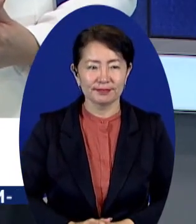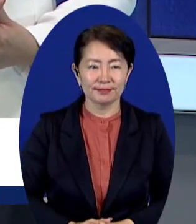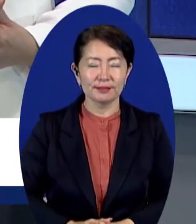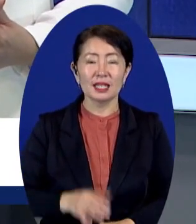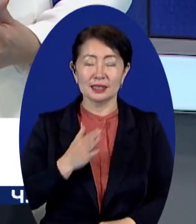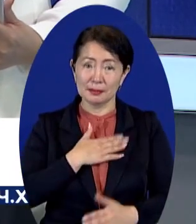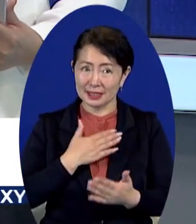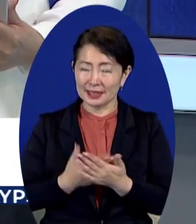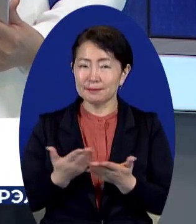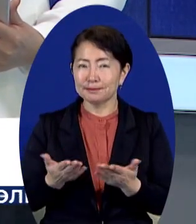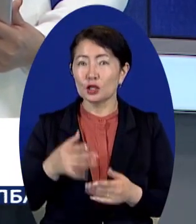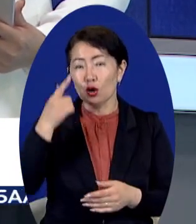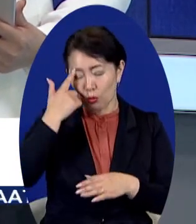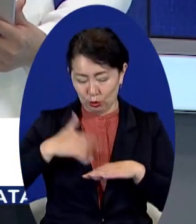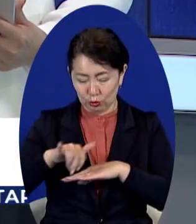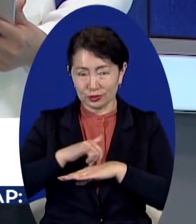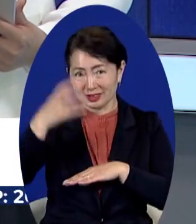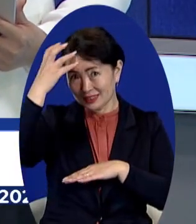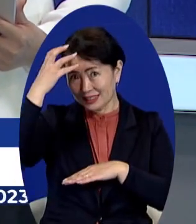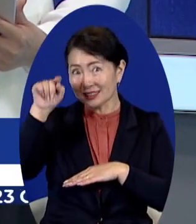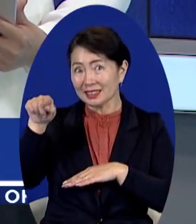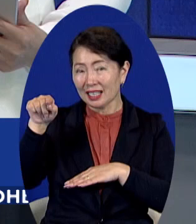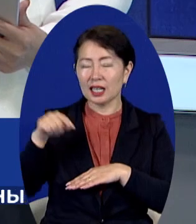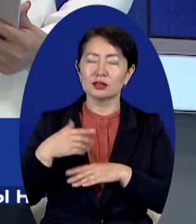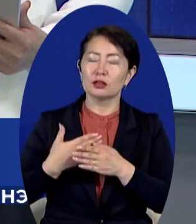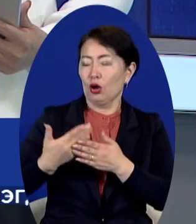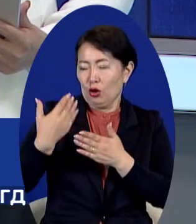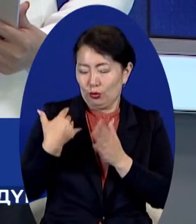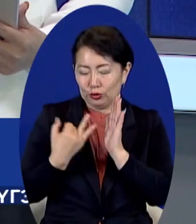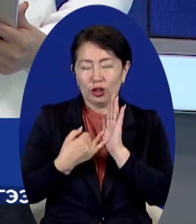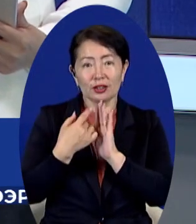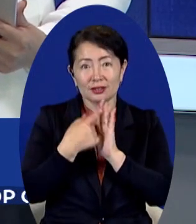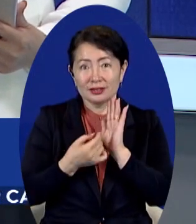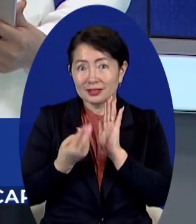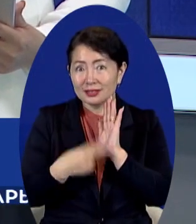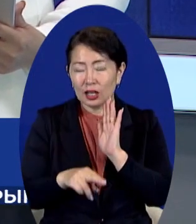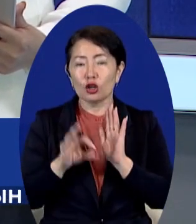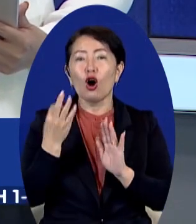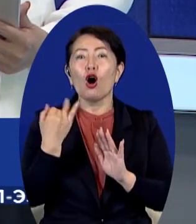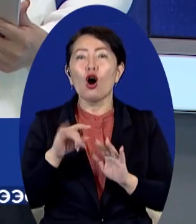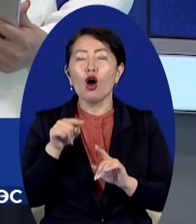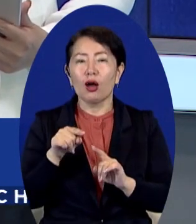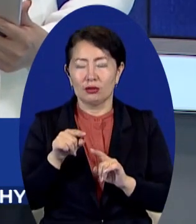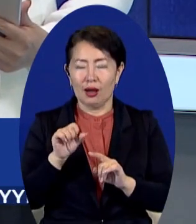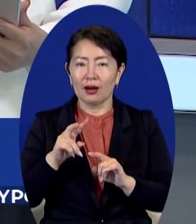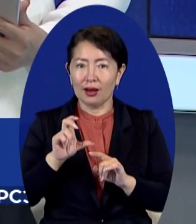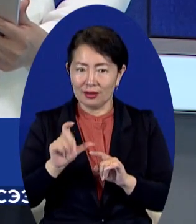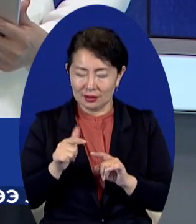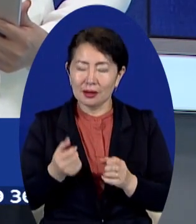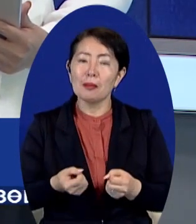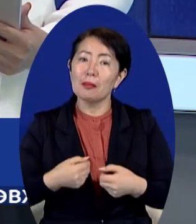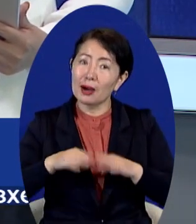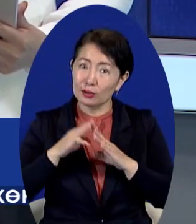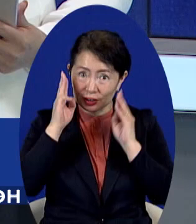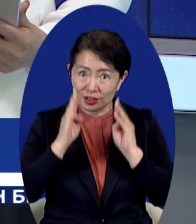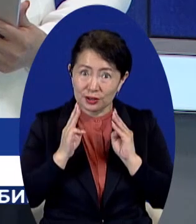За баярлалаа. Тэгэхээр Монгол улсын засгийн газраас өнгөрсөн 7-р сард ойн агентлаг байгуулах шийдвэрийг гаргаж байсан. За өнөөдөр харин